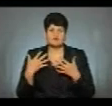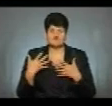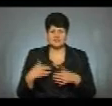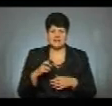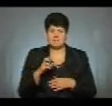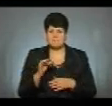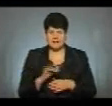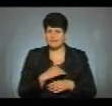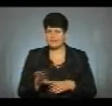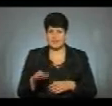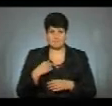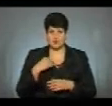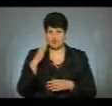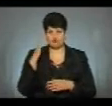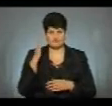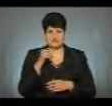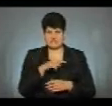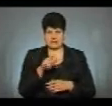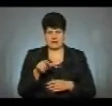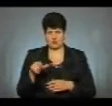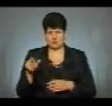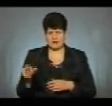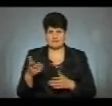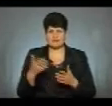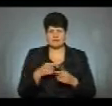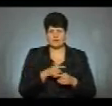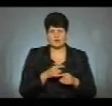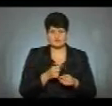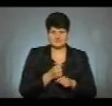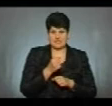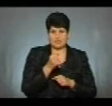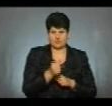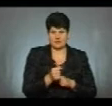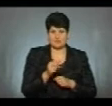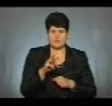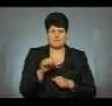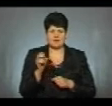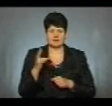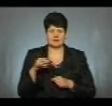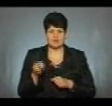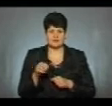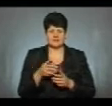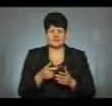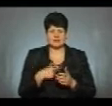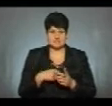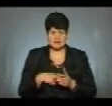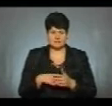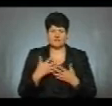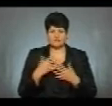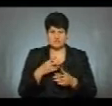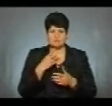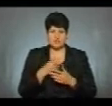не проголосували за тих людей, яким вони делегували мандат від себе. Тобто вже, бачите,